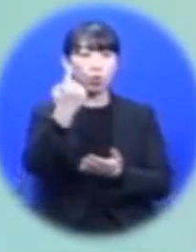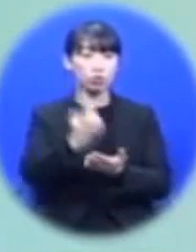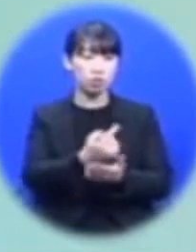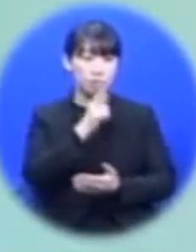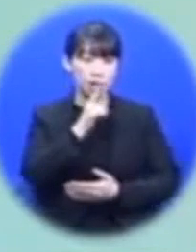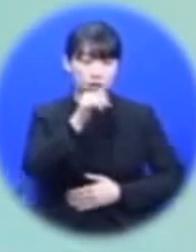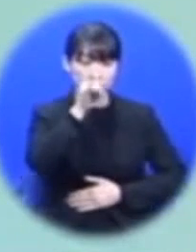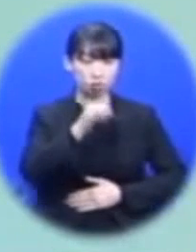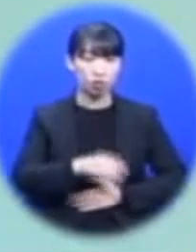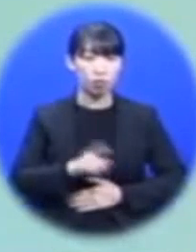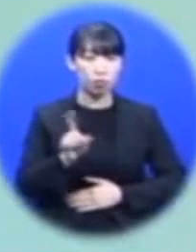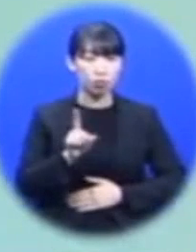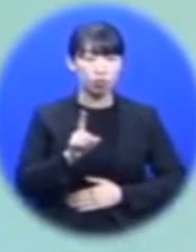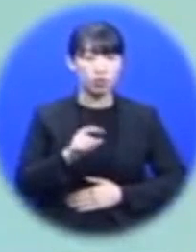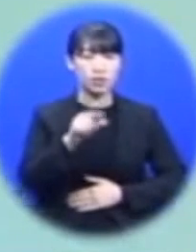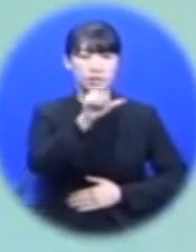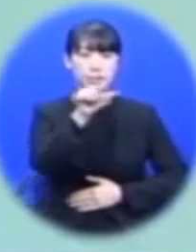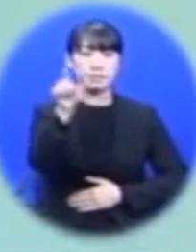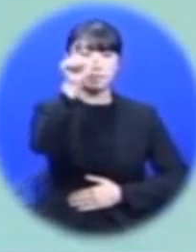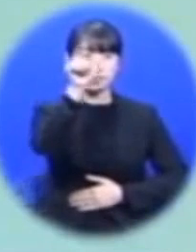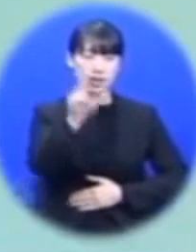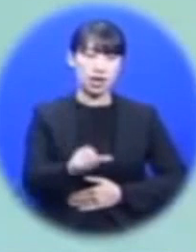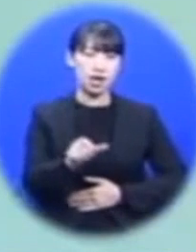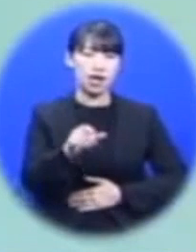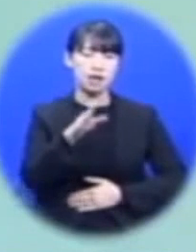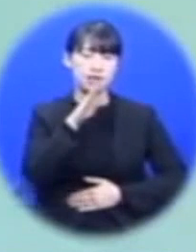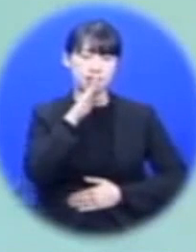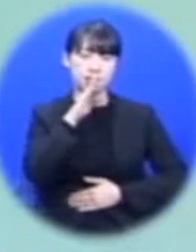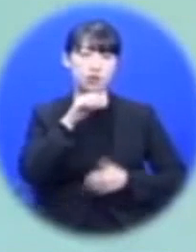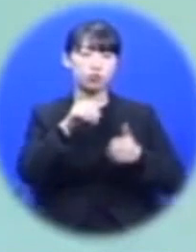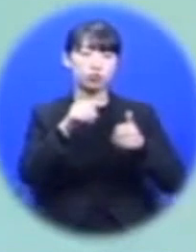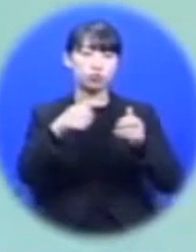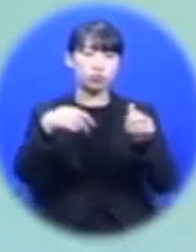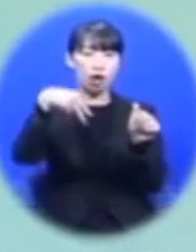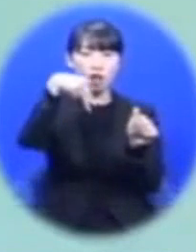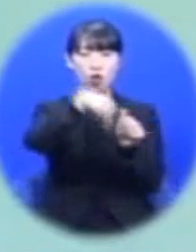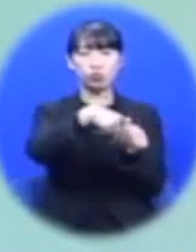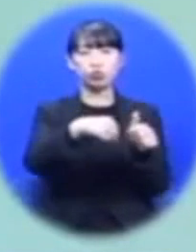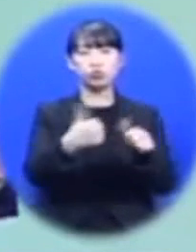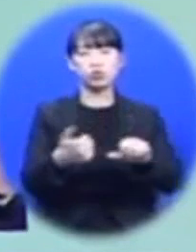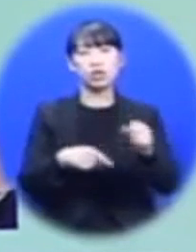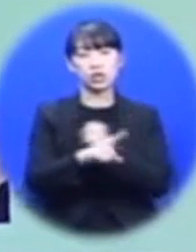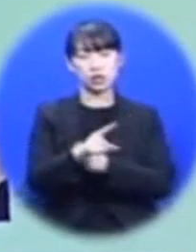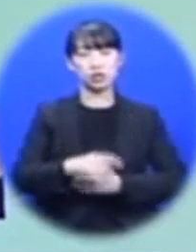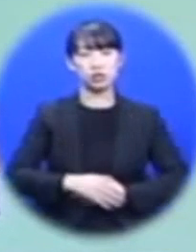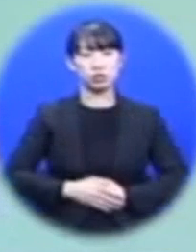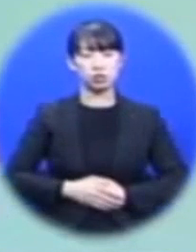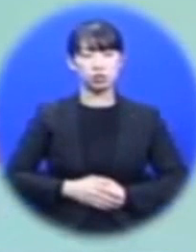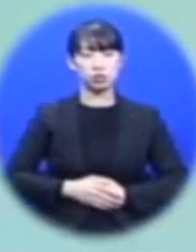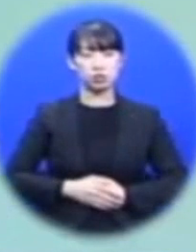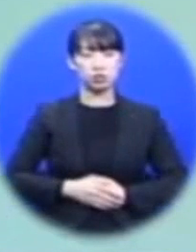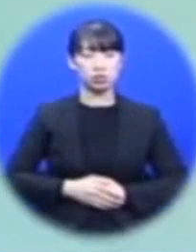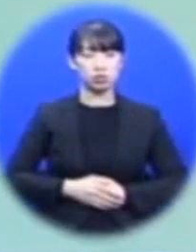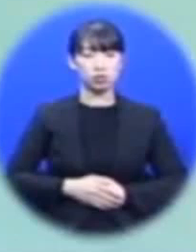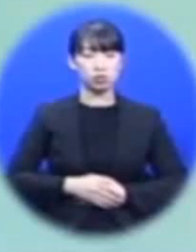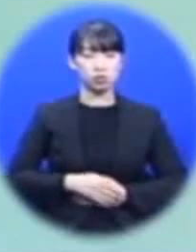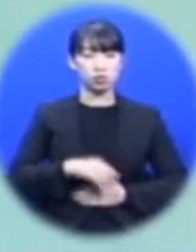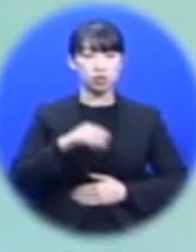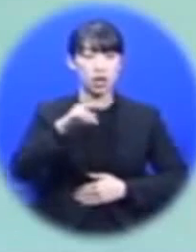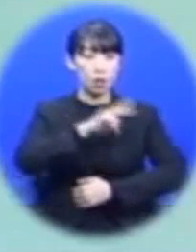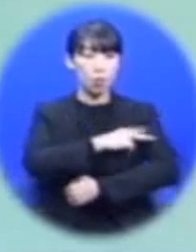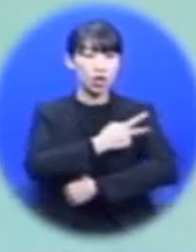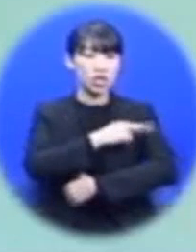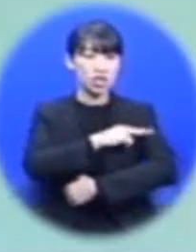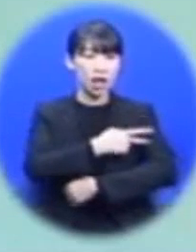말은 예수님이 십자가에 실제로 죽으셨다는 것입니다 여기에는 수많은 이단들이 일어났기 때문에